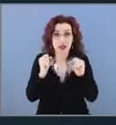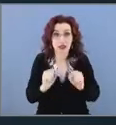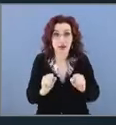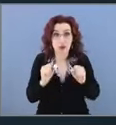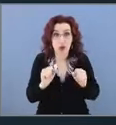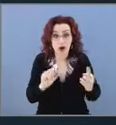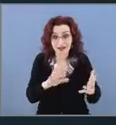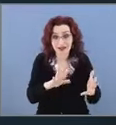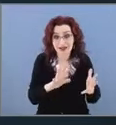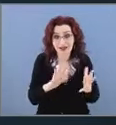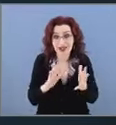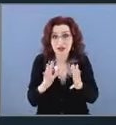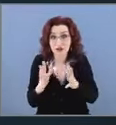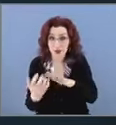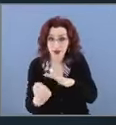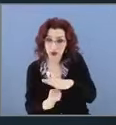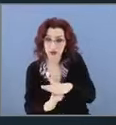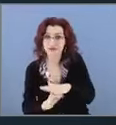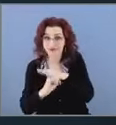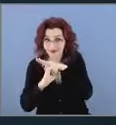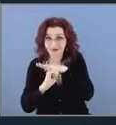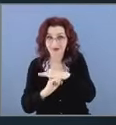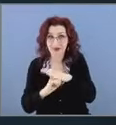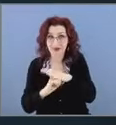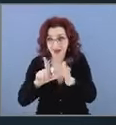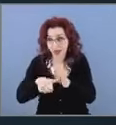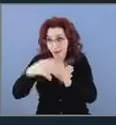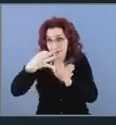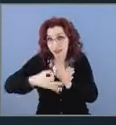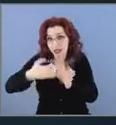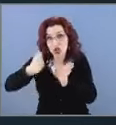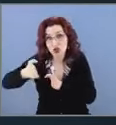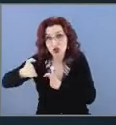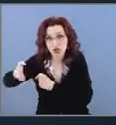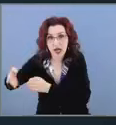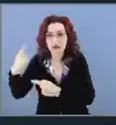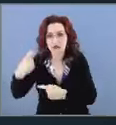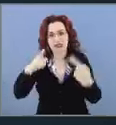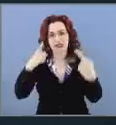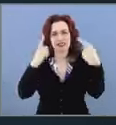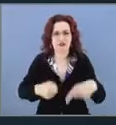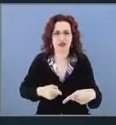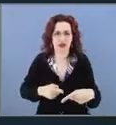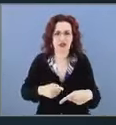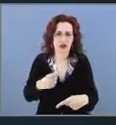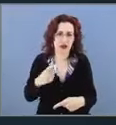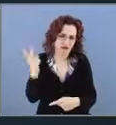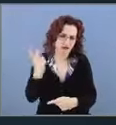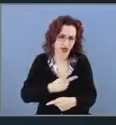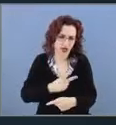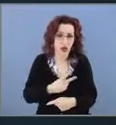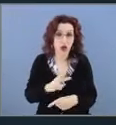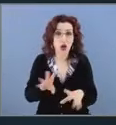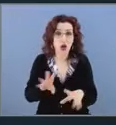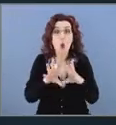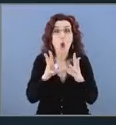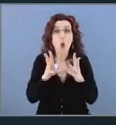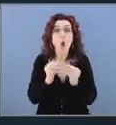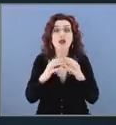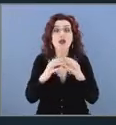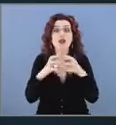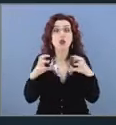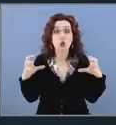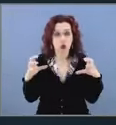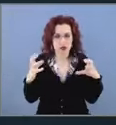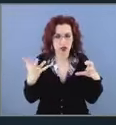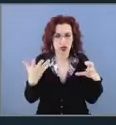tempi abbastanza certi, è lì la vera sfida. Un'industria c'è, le imprese che fanno parte di un'industria